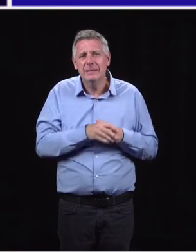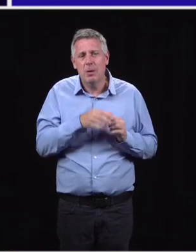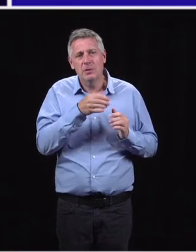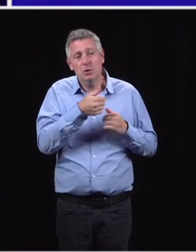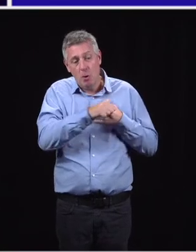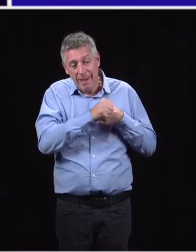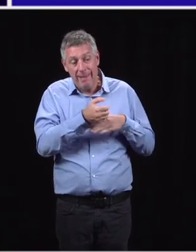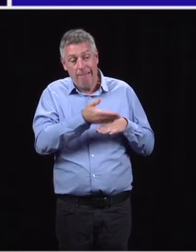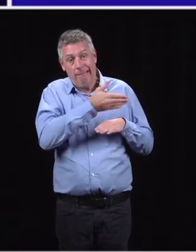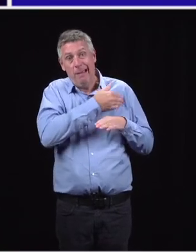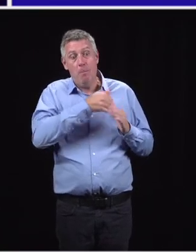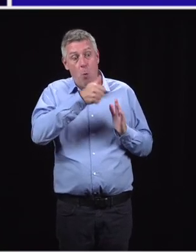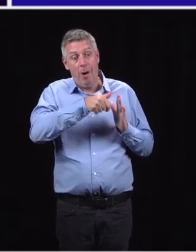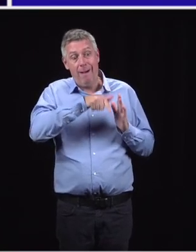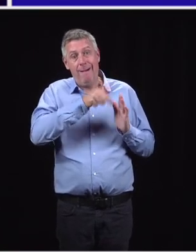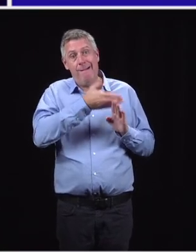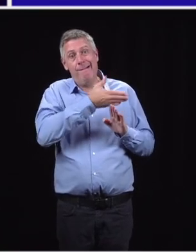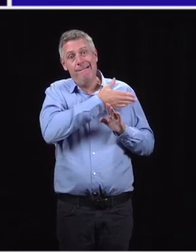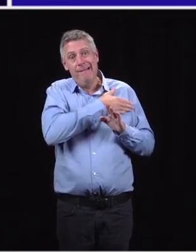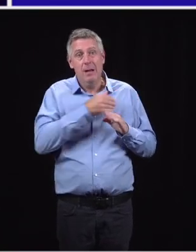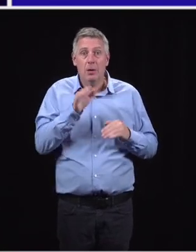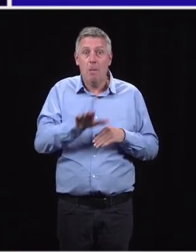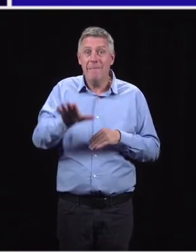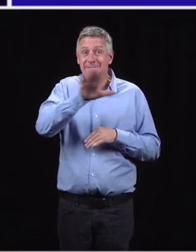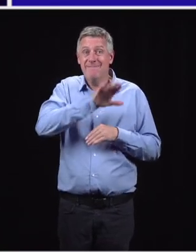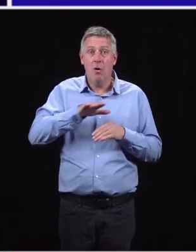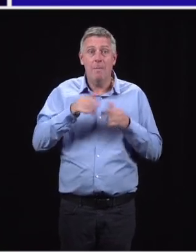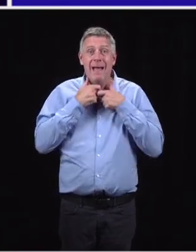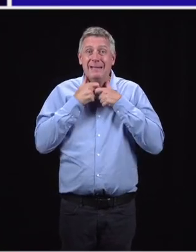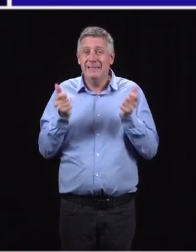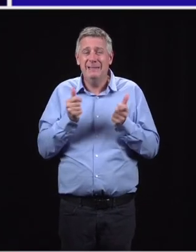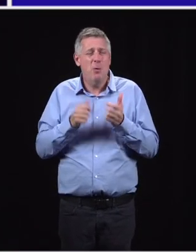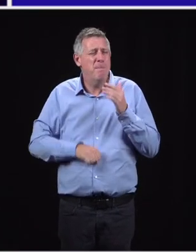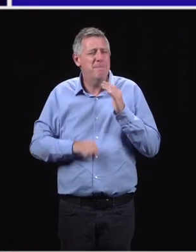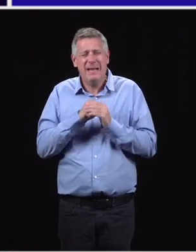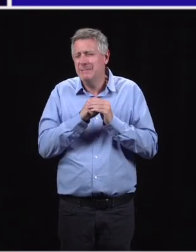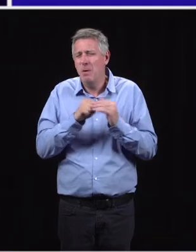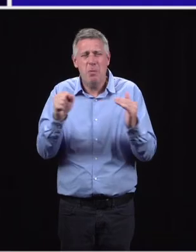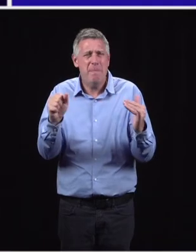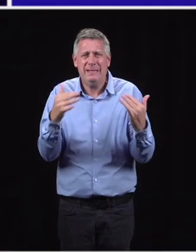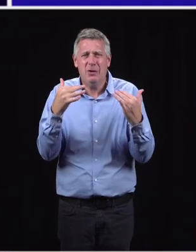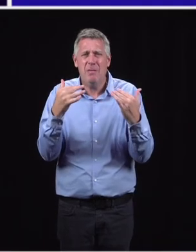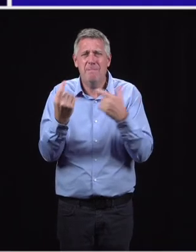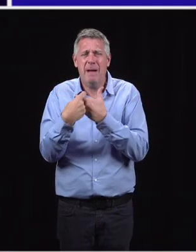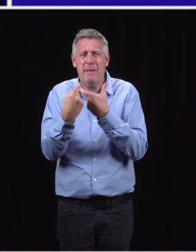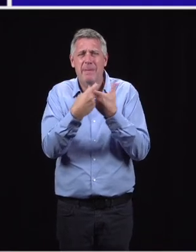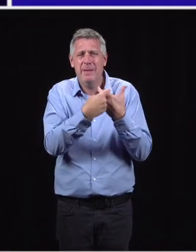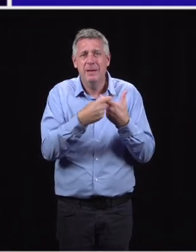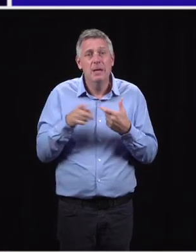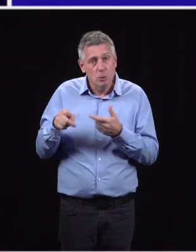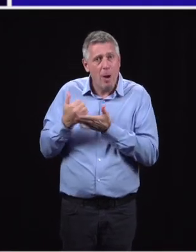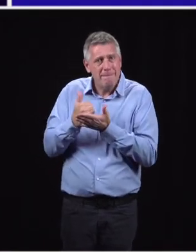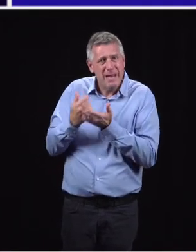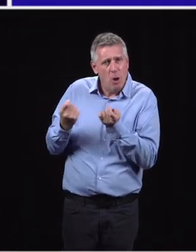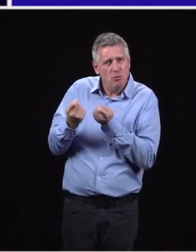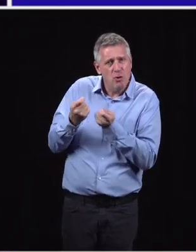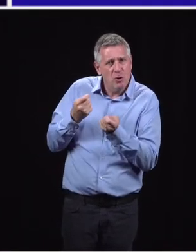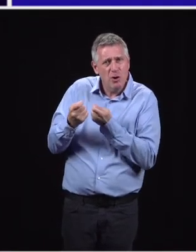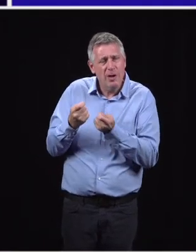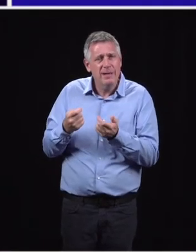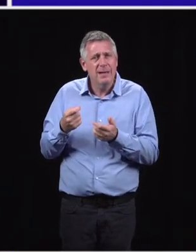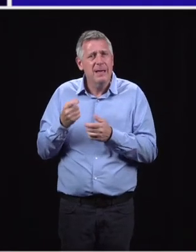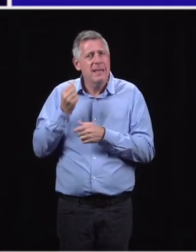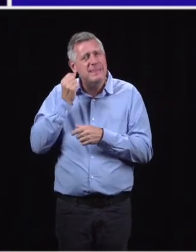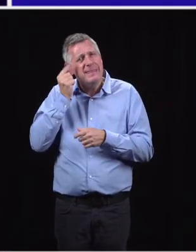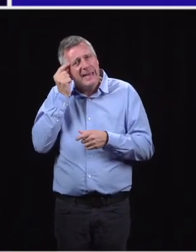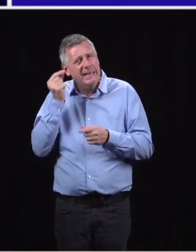rendre la finalement cette plateforme accessible au plus grand nombre tu as piloté tout ça qu'est-ce que qu'est-ce qui a changé entre le déclic de il y a quelques